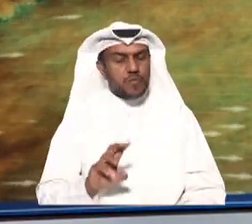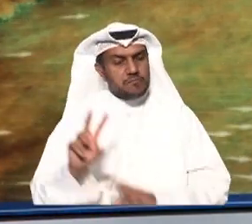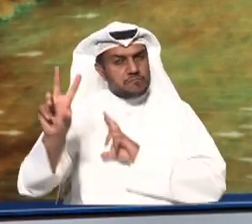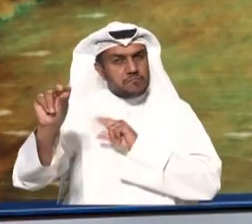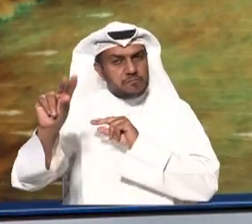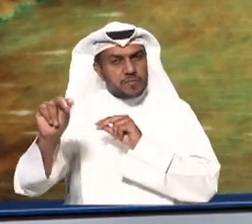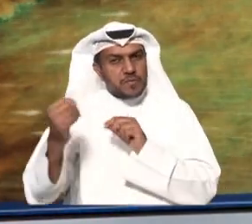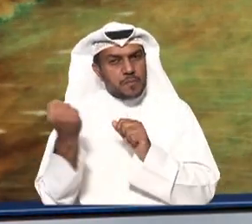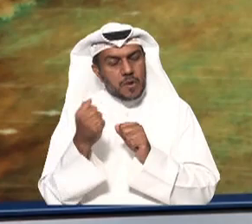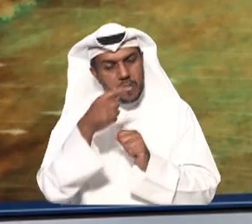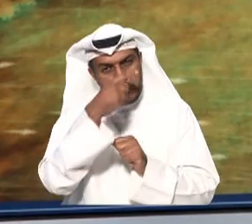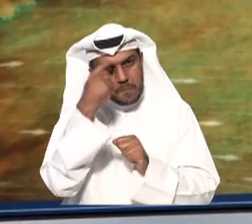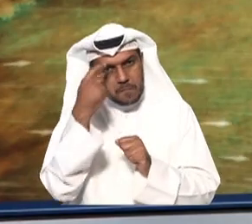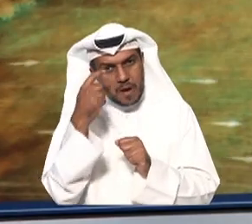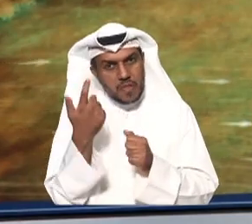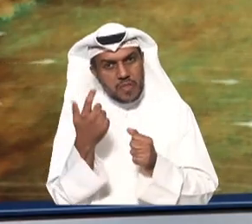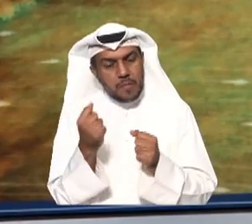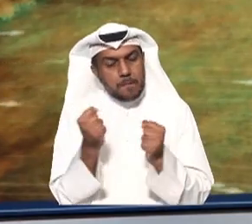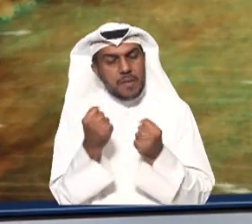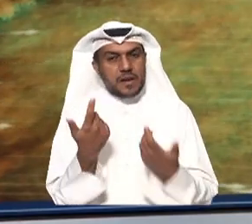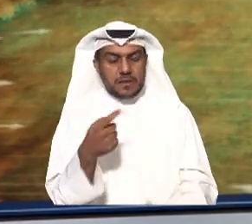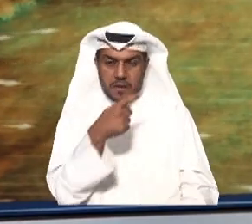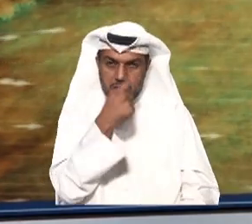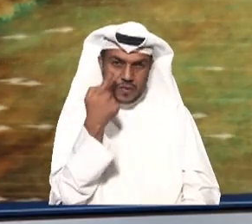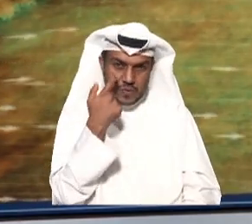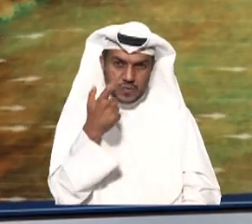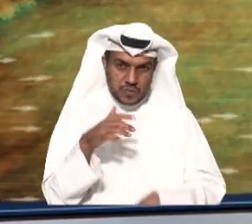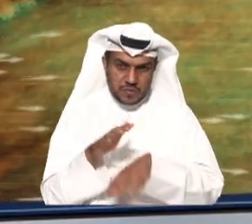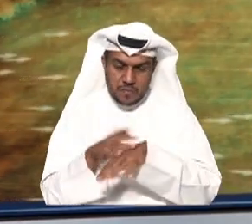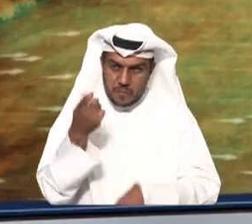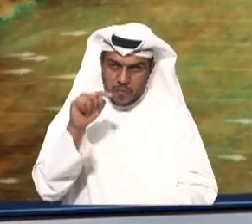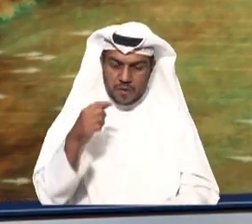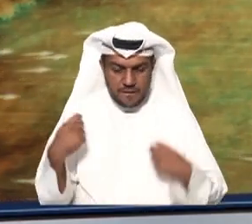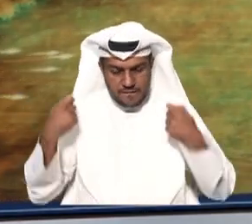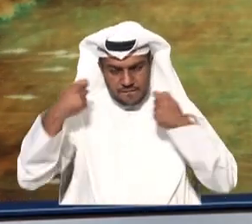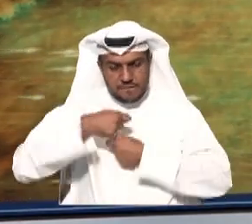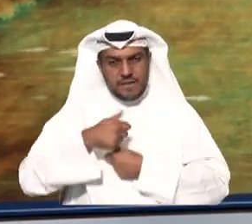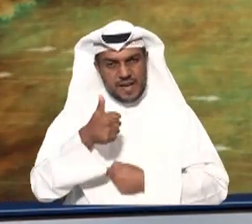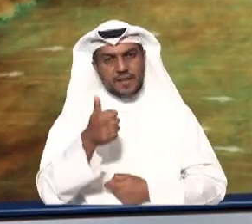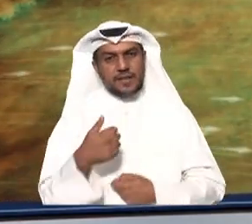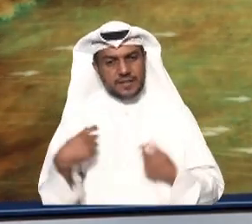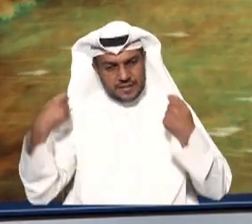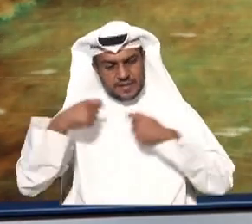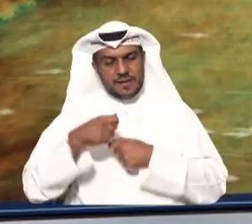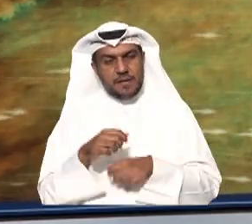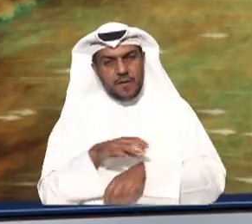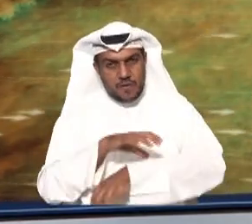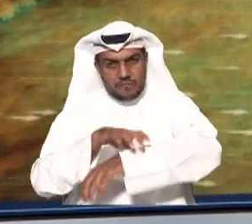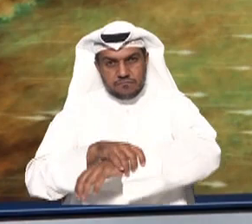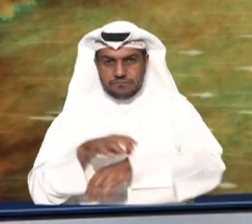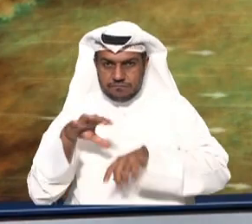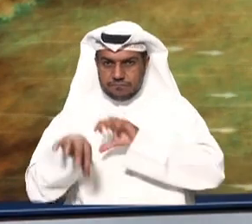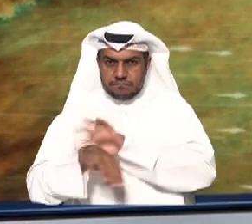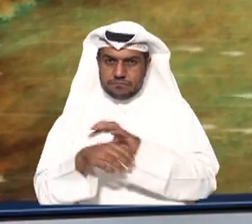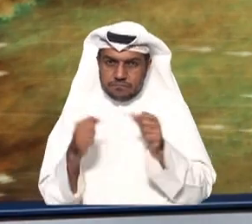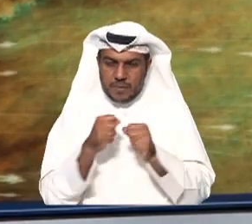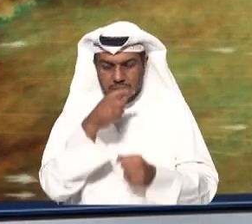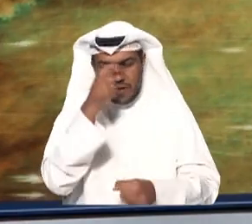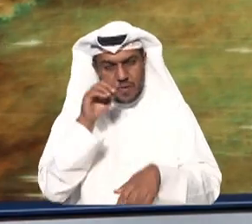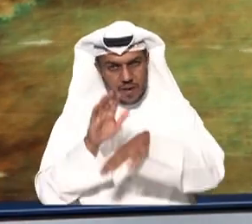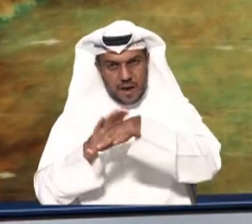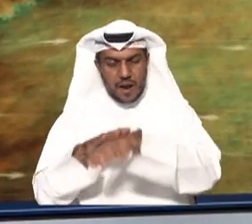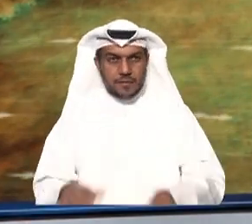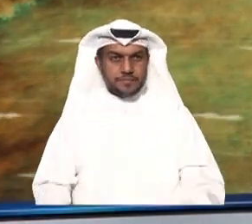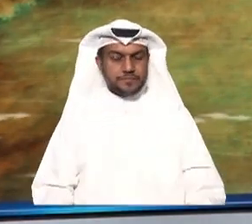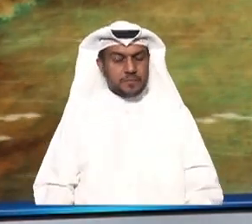قد يحتاجون في ساعات الصباح الباكر من يوم الغد إلى جاكيت خفيف لأنهم قد يشعرون بالبرودة أحيانا. بشكل